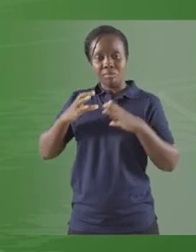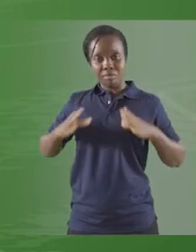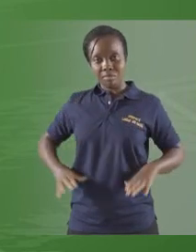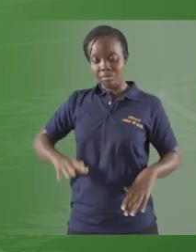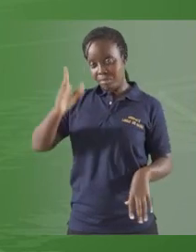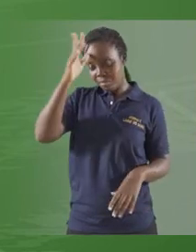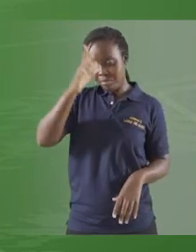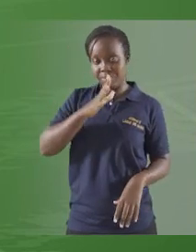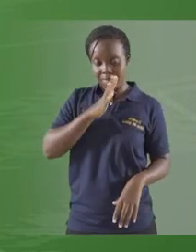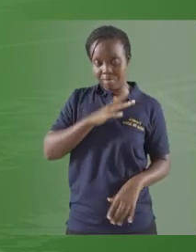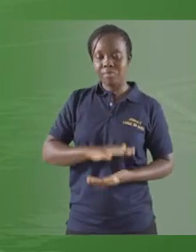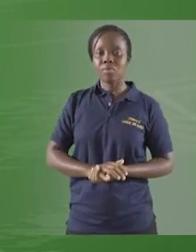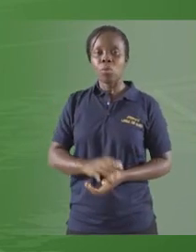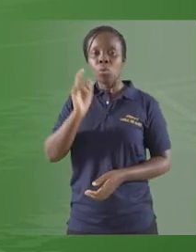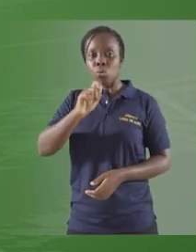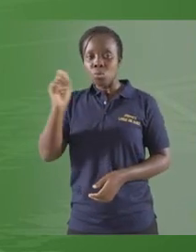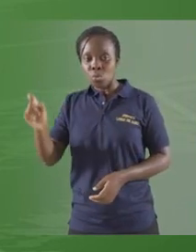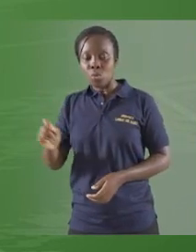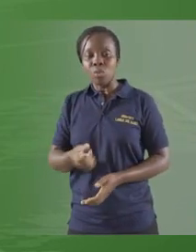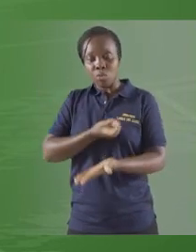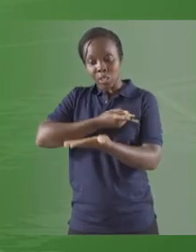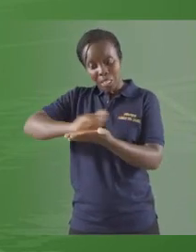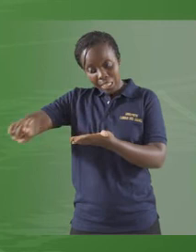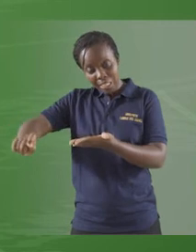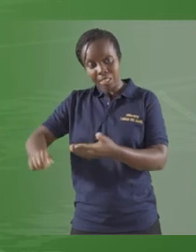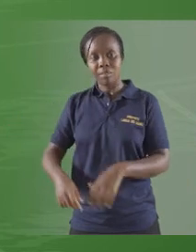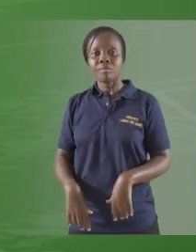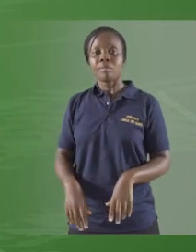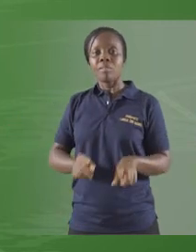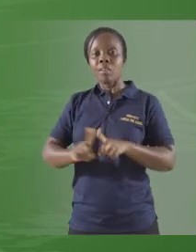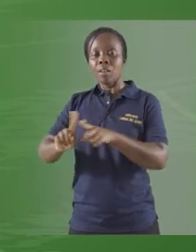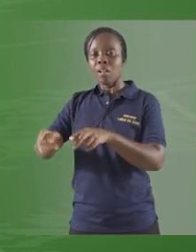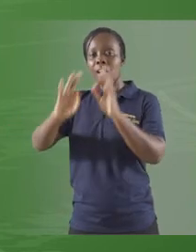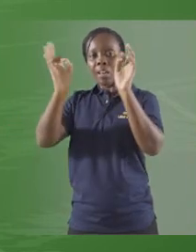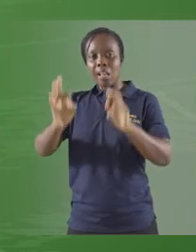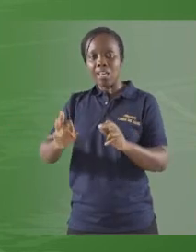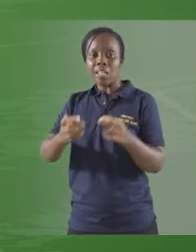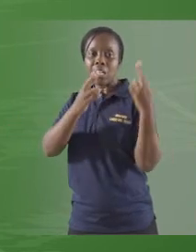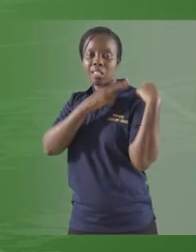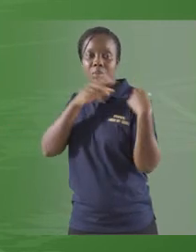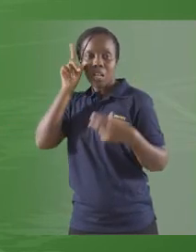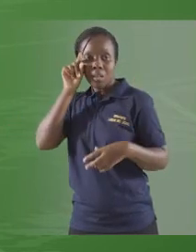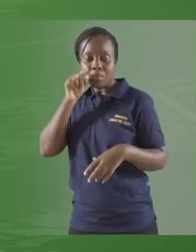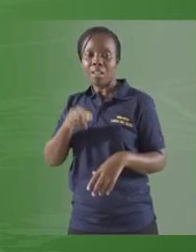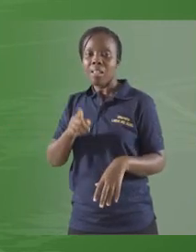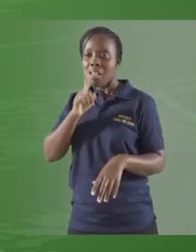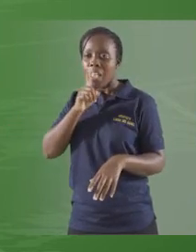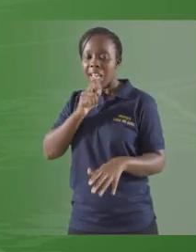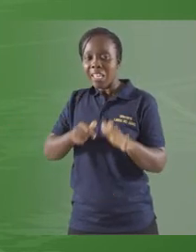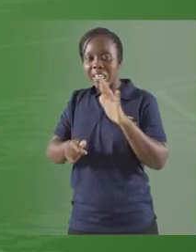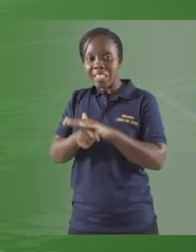déduire que l'allèle responsable de l'albinisme est donc récessif.